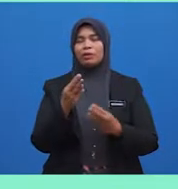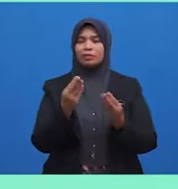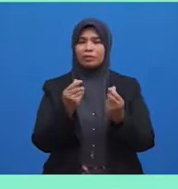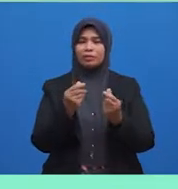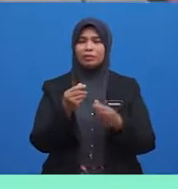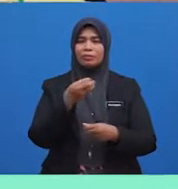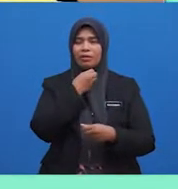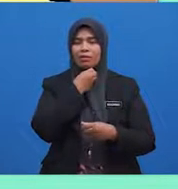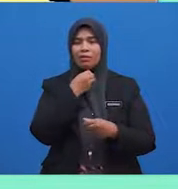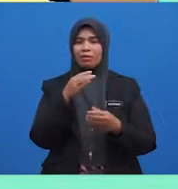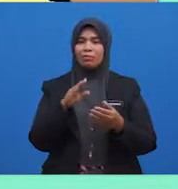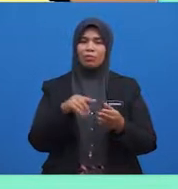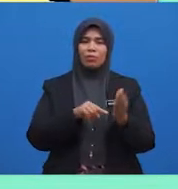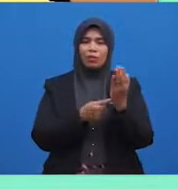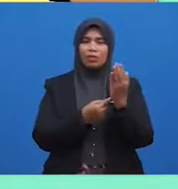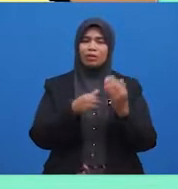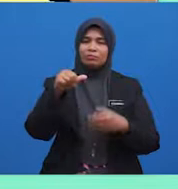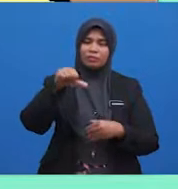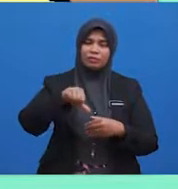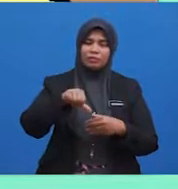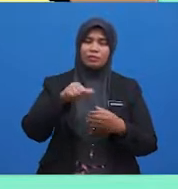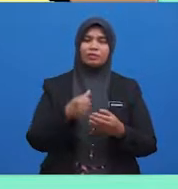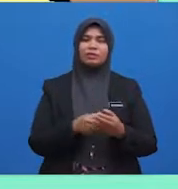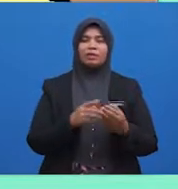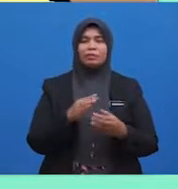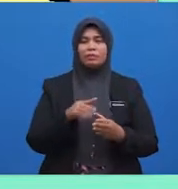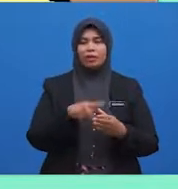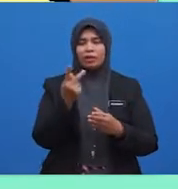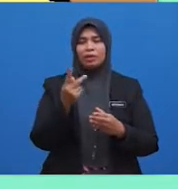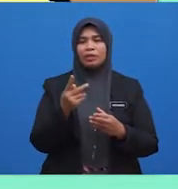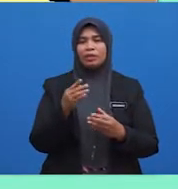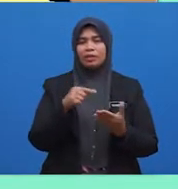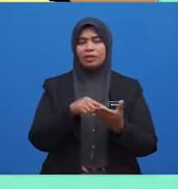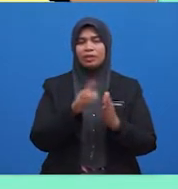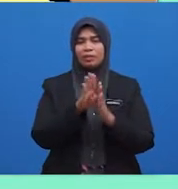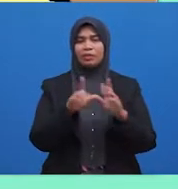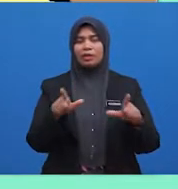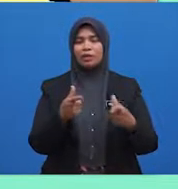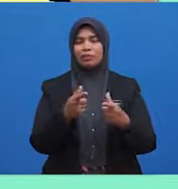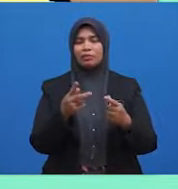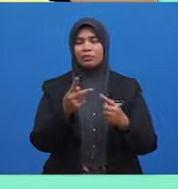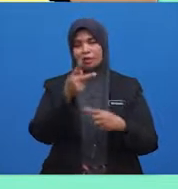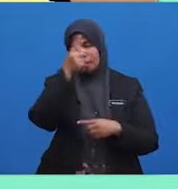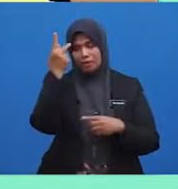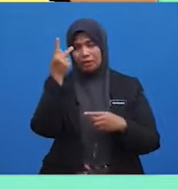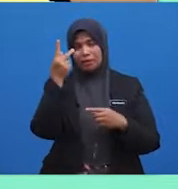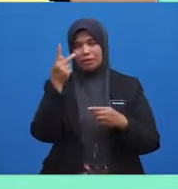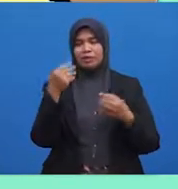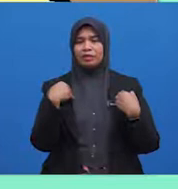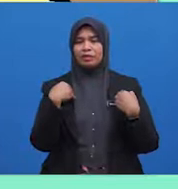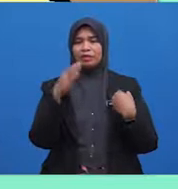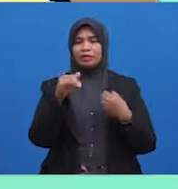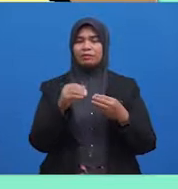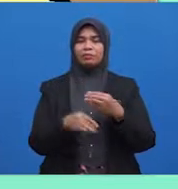merosot. Kemerosotan pengeluaran biji timah ini berlaku akibat penyeludupan biji timah kepada